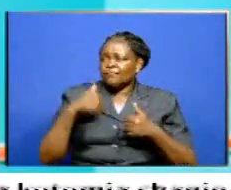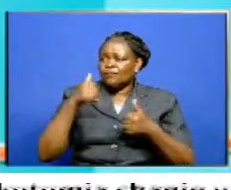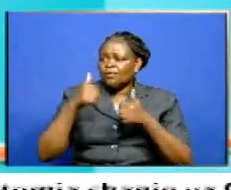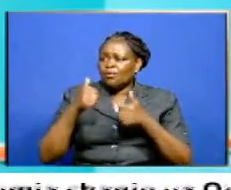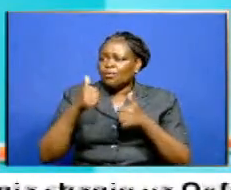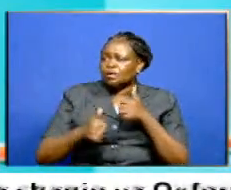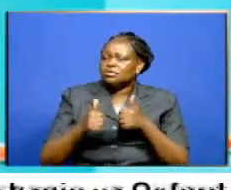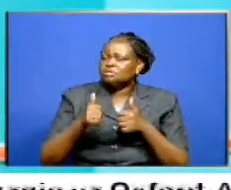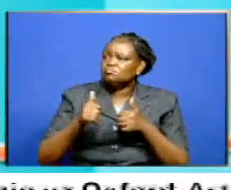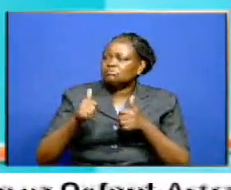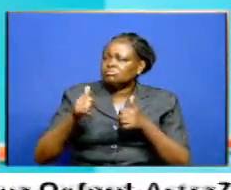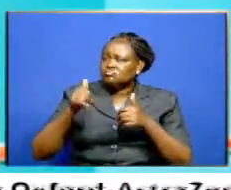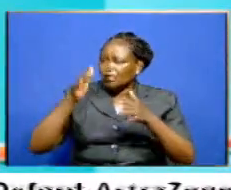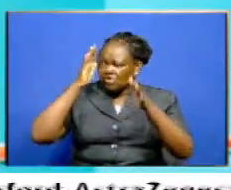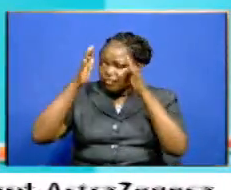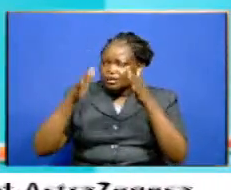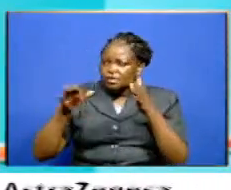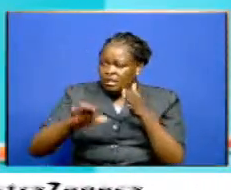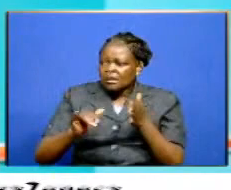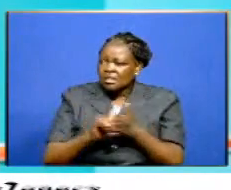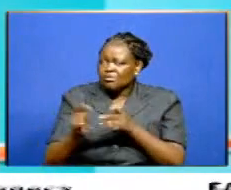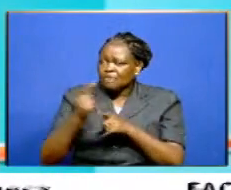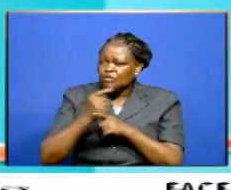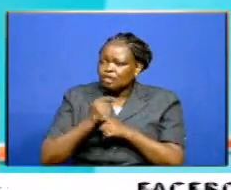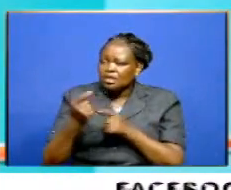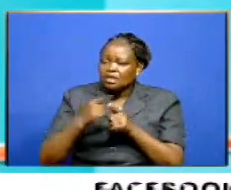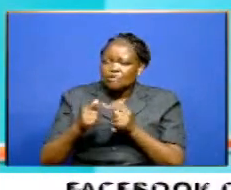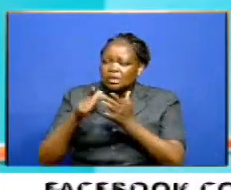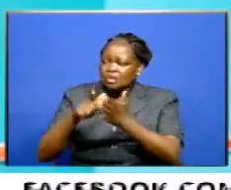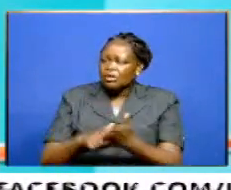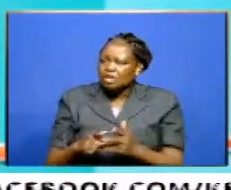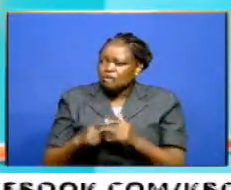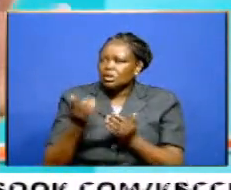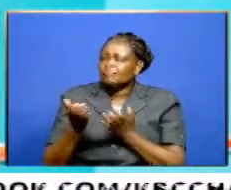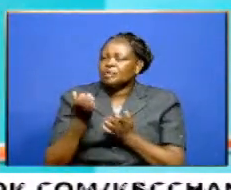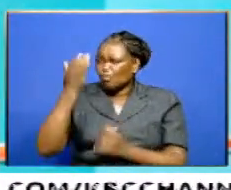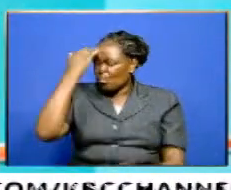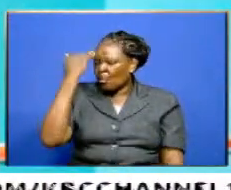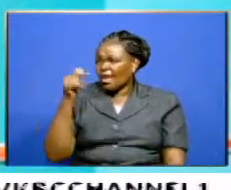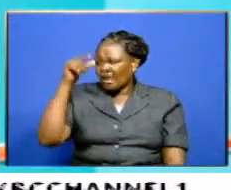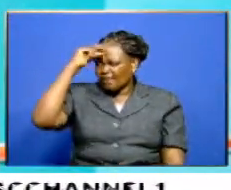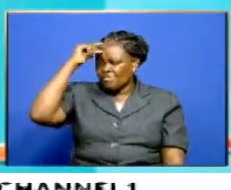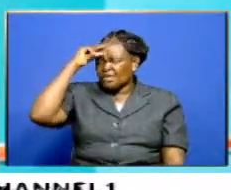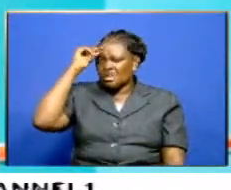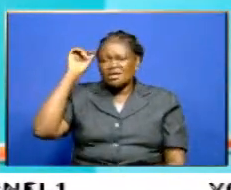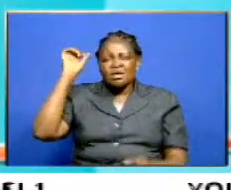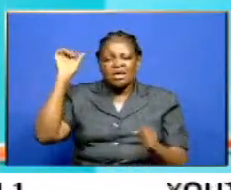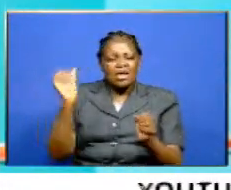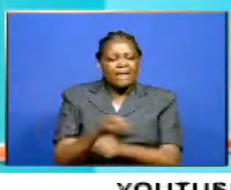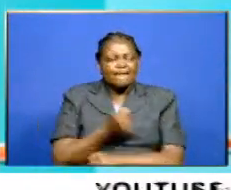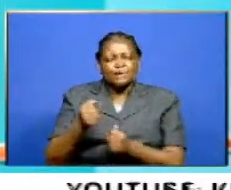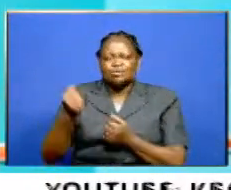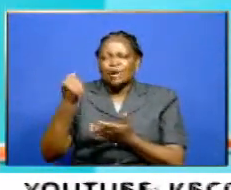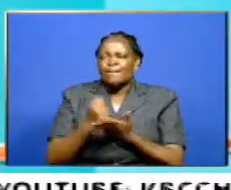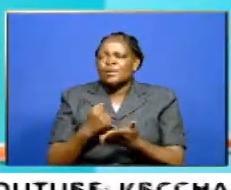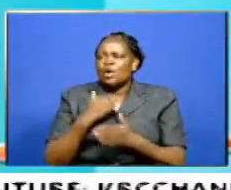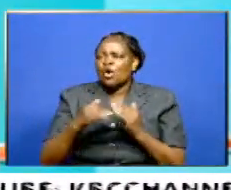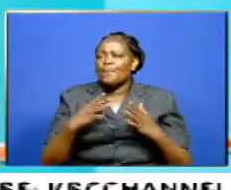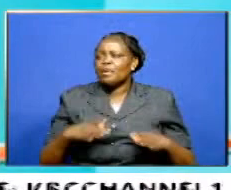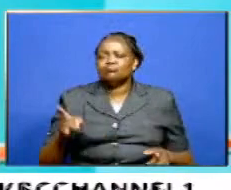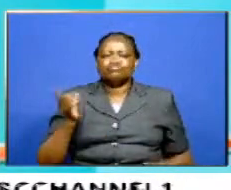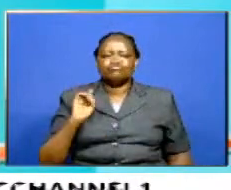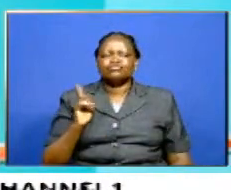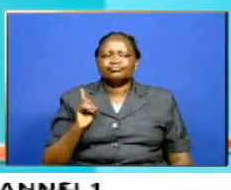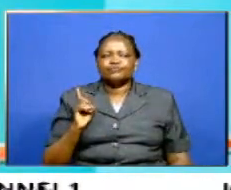hub ambayo utakuwa trained na utapewa mkopo na utaweza kuanzisha biashara, kwa sababu serikali haiwezi andika kila mtu kazi. Serikali